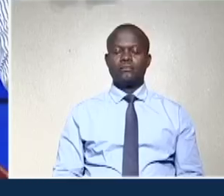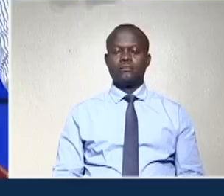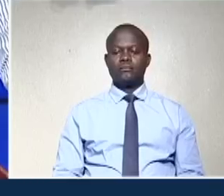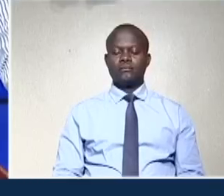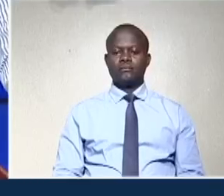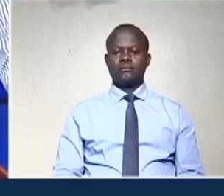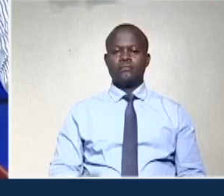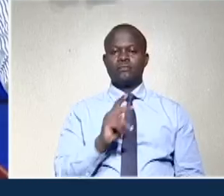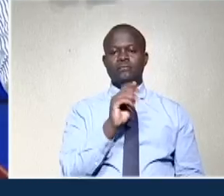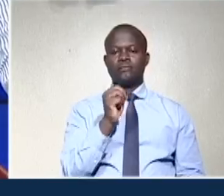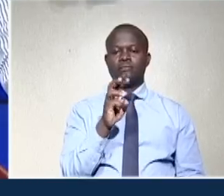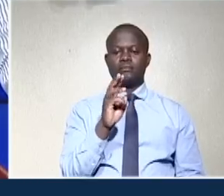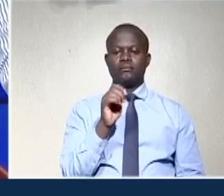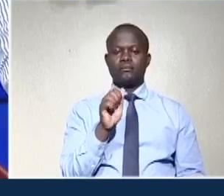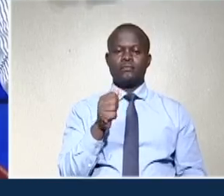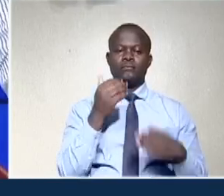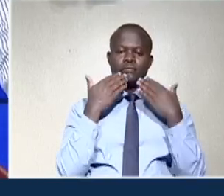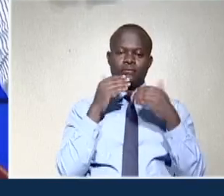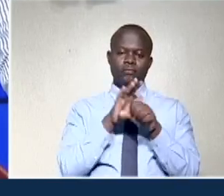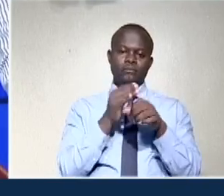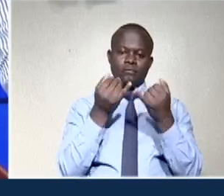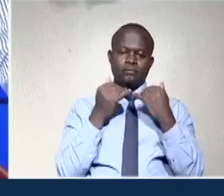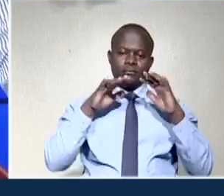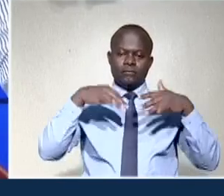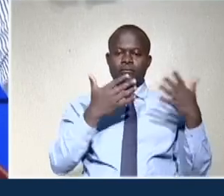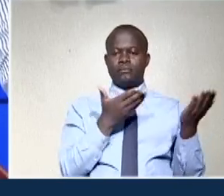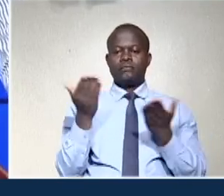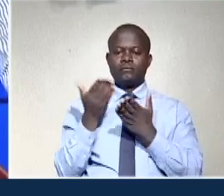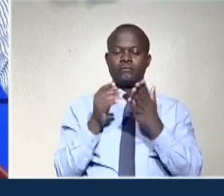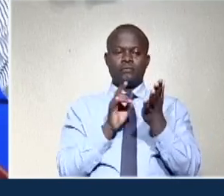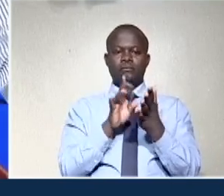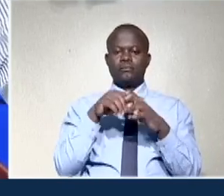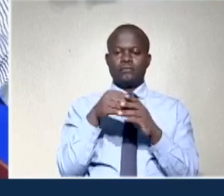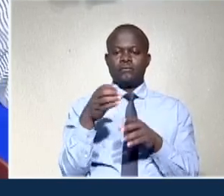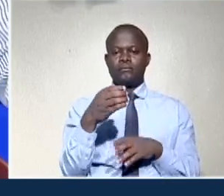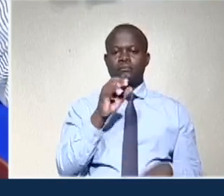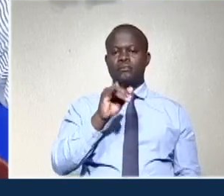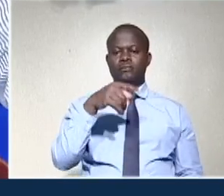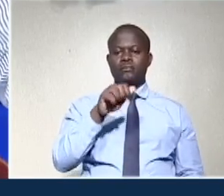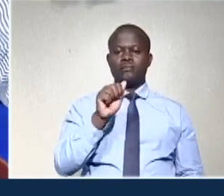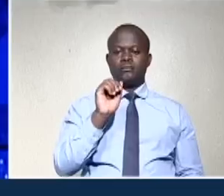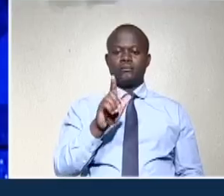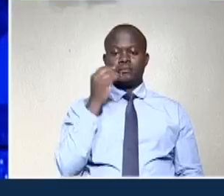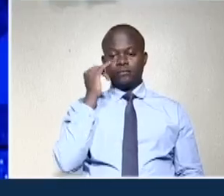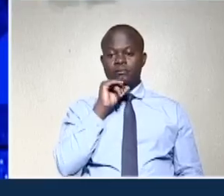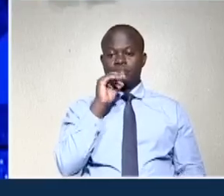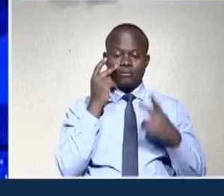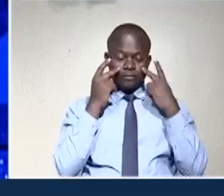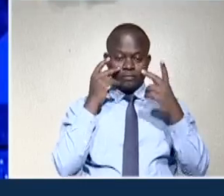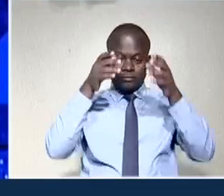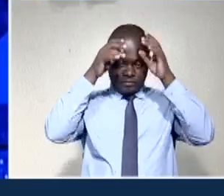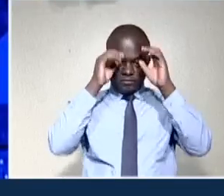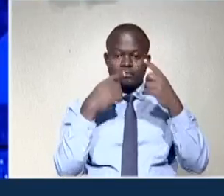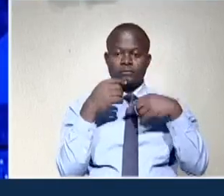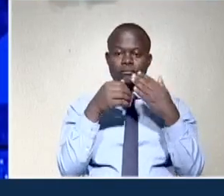Ego nzamwita Samson urakoze cyane ari kutubwira uko wakiriye kuba mwirukanwe muri koperative Jean Paul niba nta urabona muvugana aho ngaho